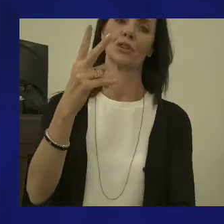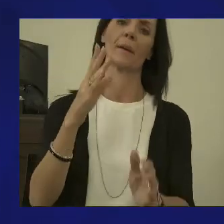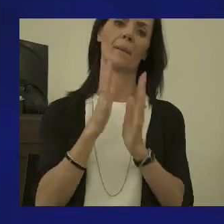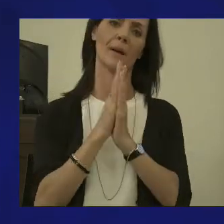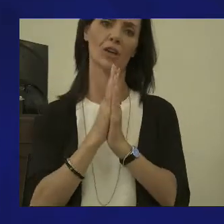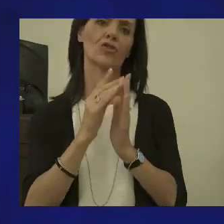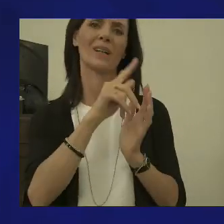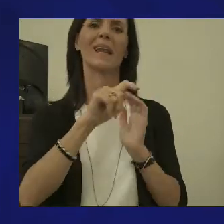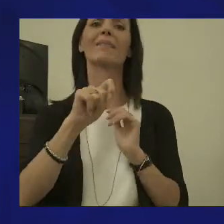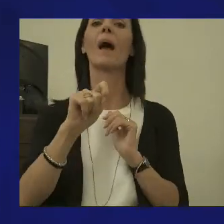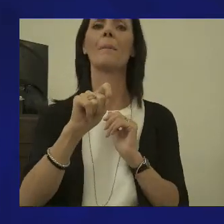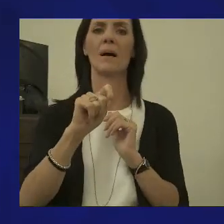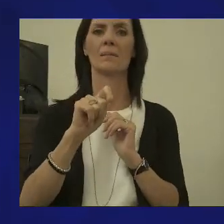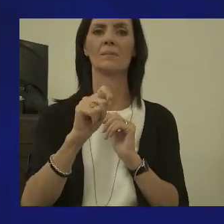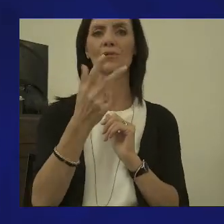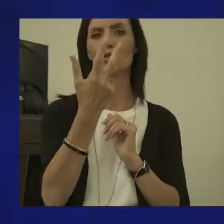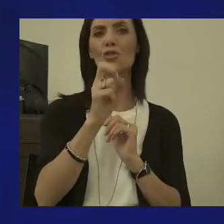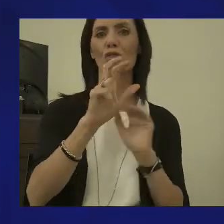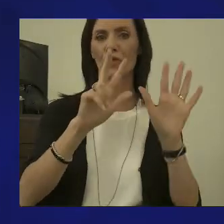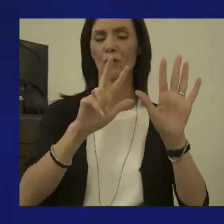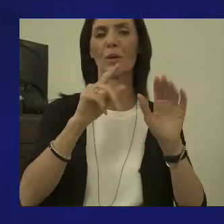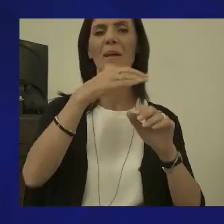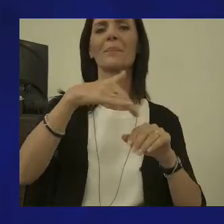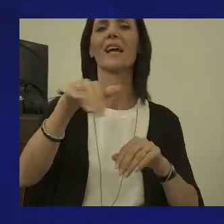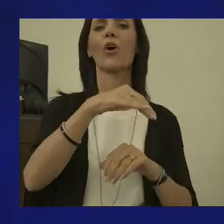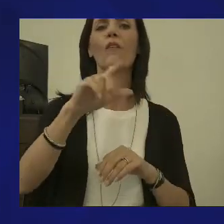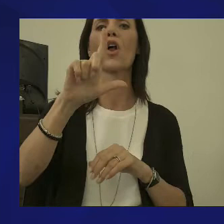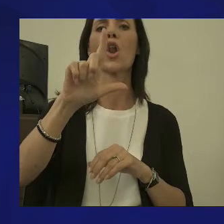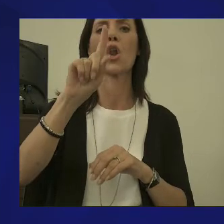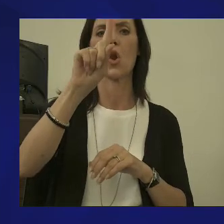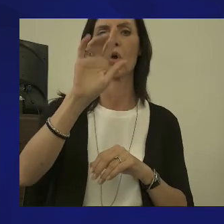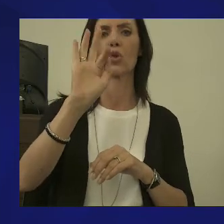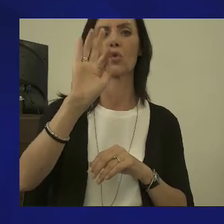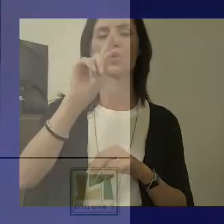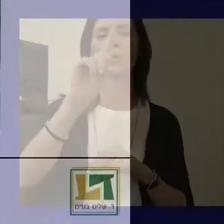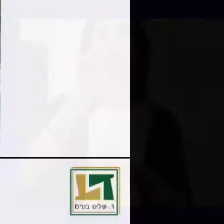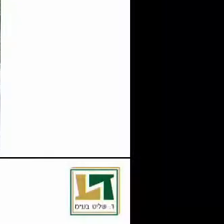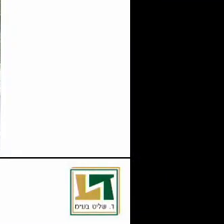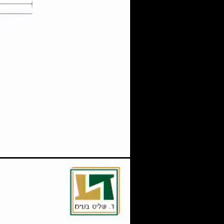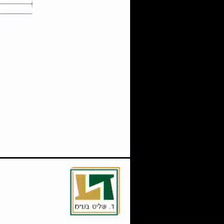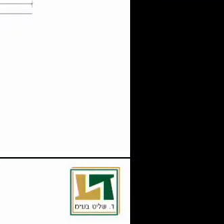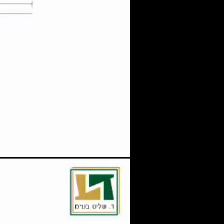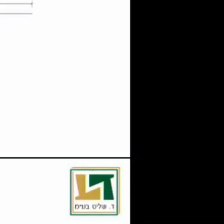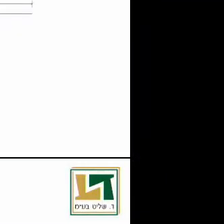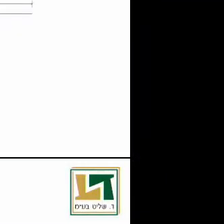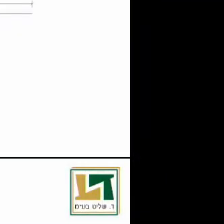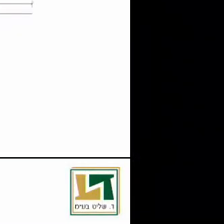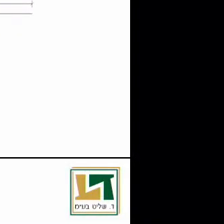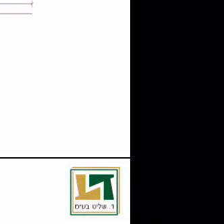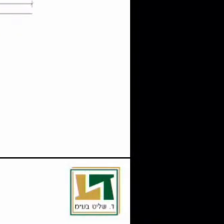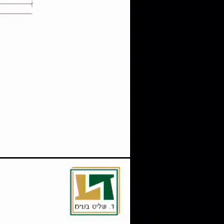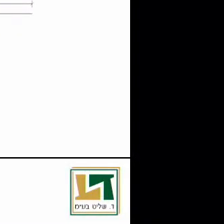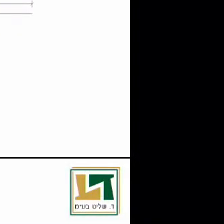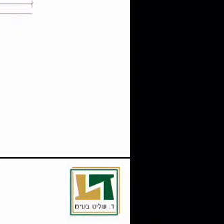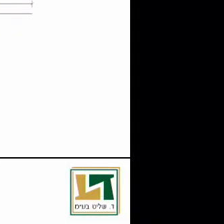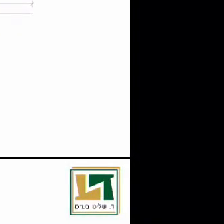לתמ"א 38 היום ברחוב לוטוס. הראשונה היא ברחוב לוטוס 7. אתם רואים פה את ההדמיה של המבנה החדש המוצע.